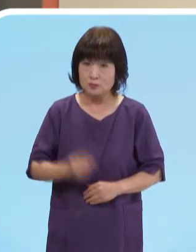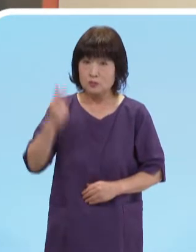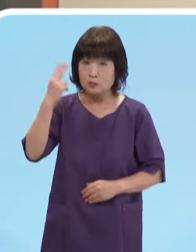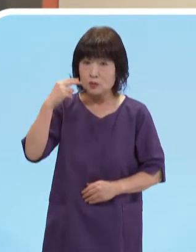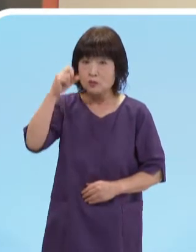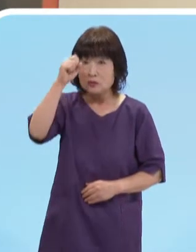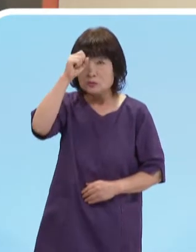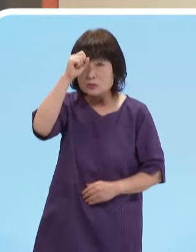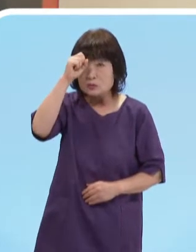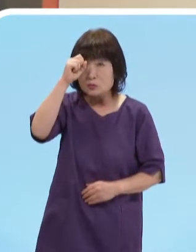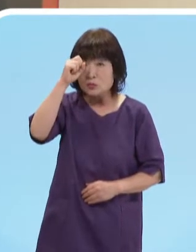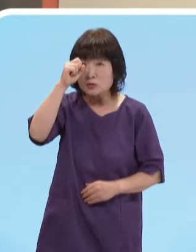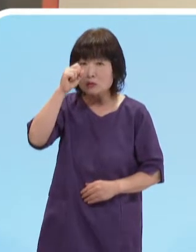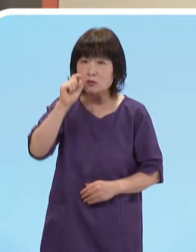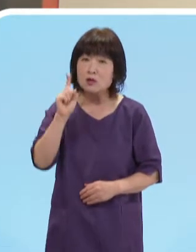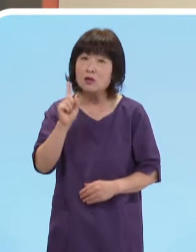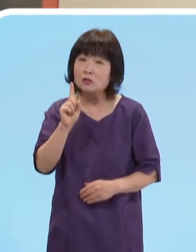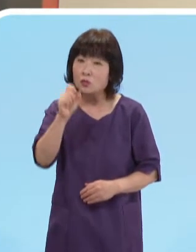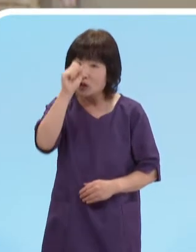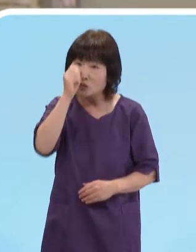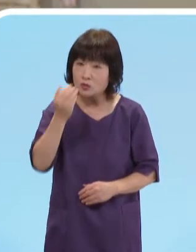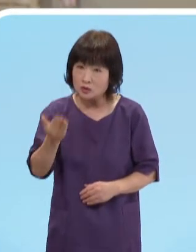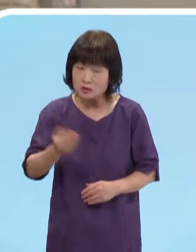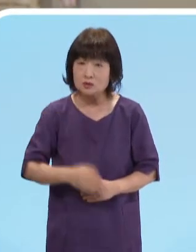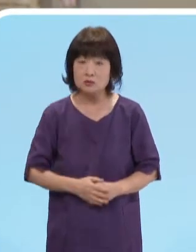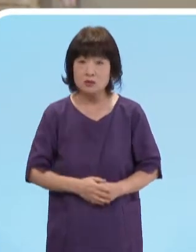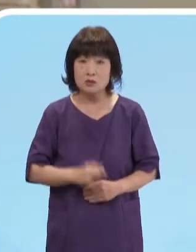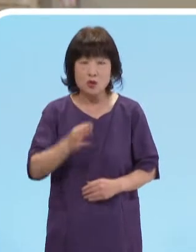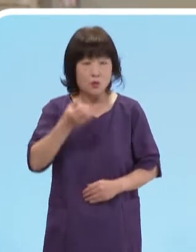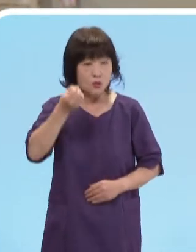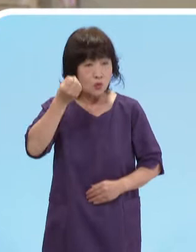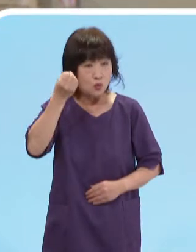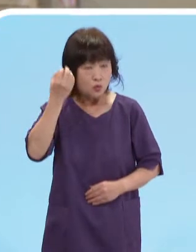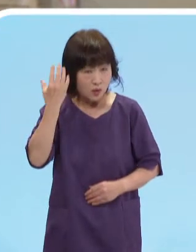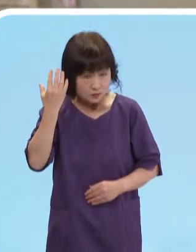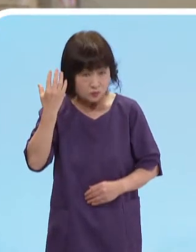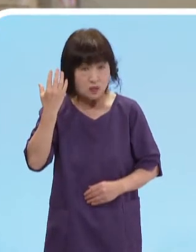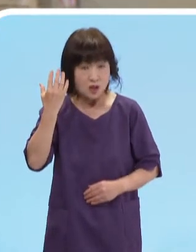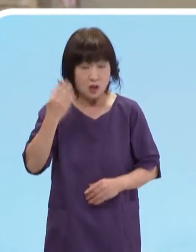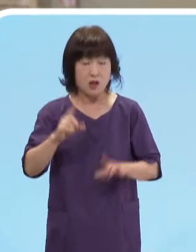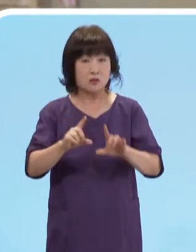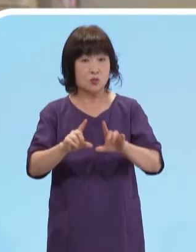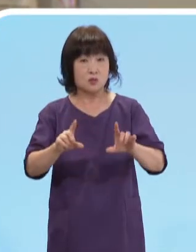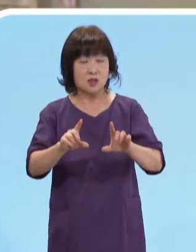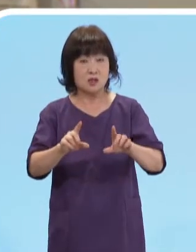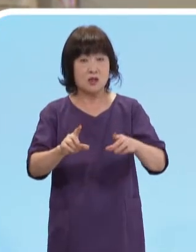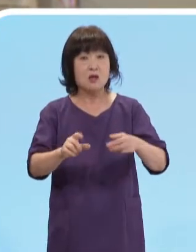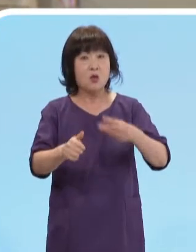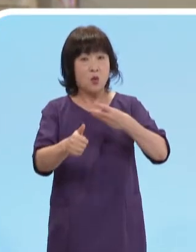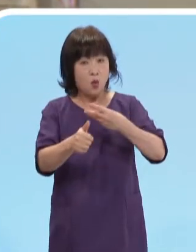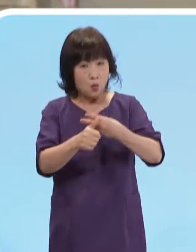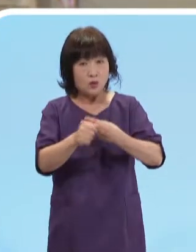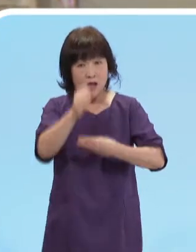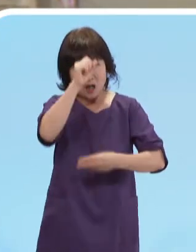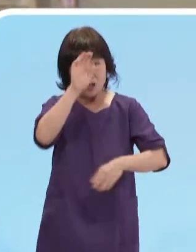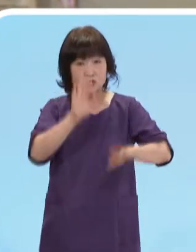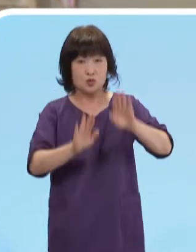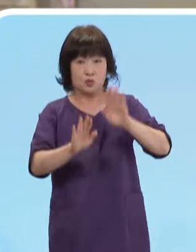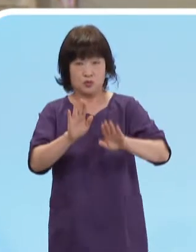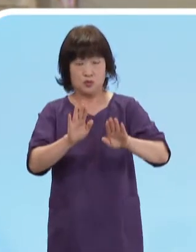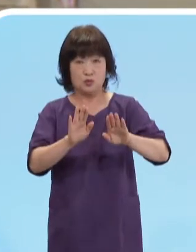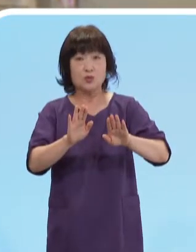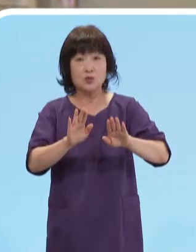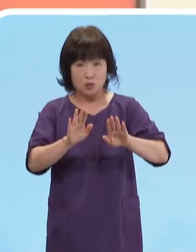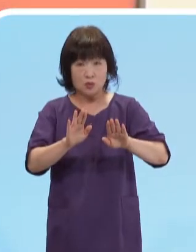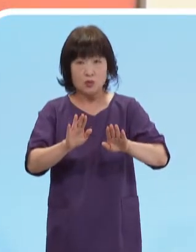症ってどういったものっていうか、 物忘れっていうところはもちろん種の症状にはなって